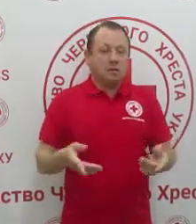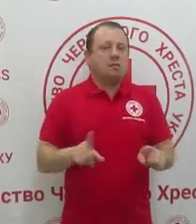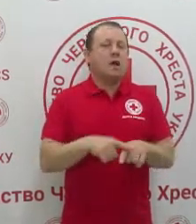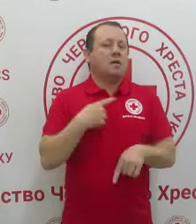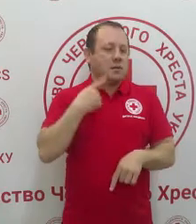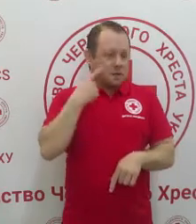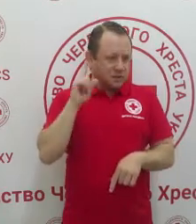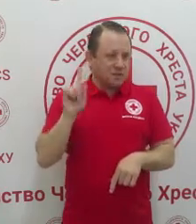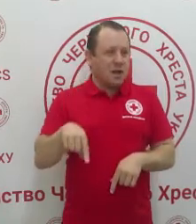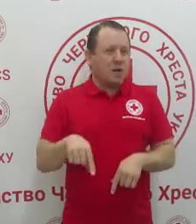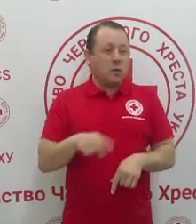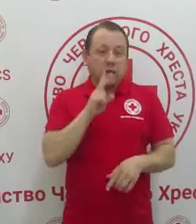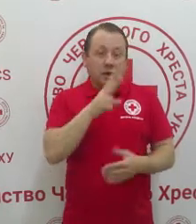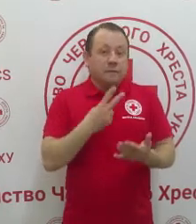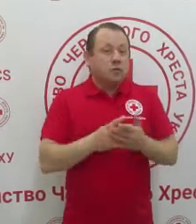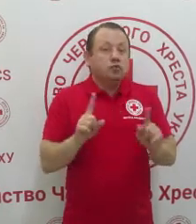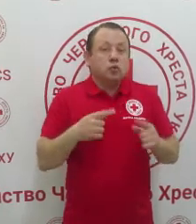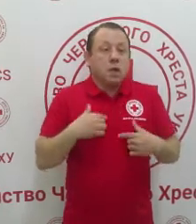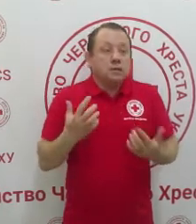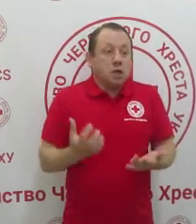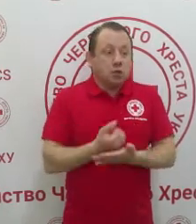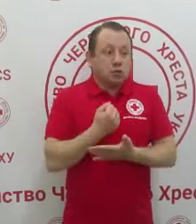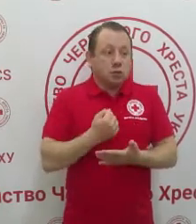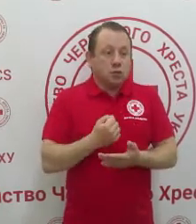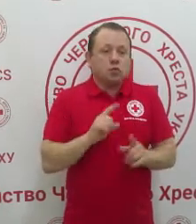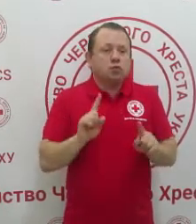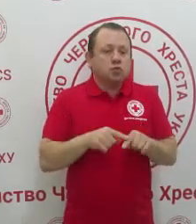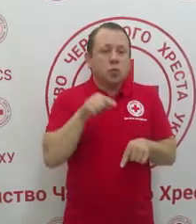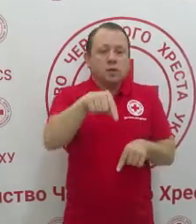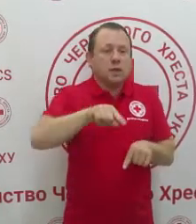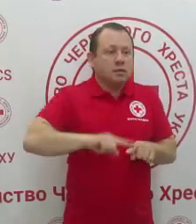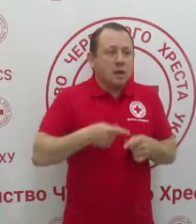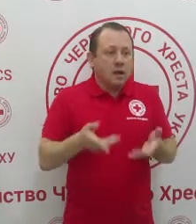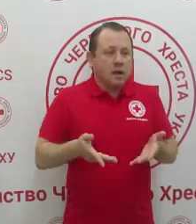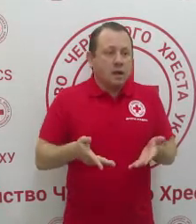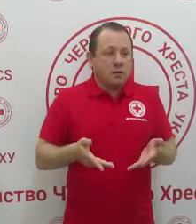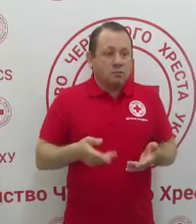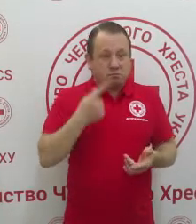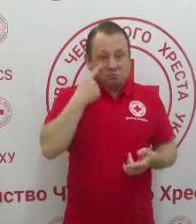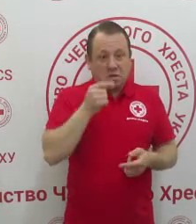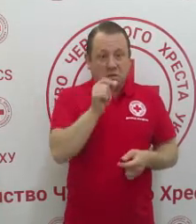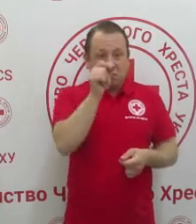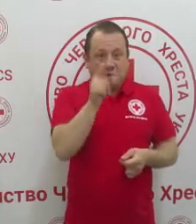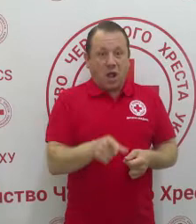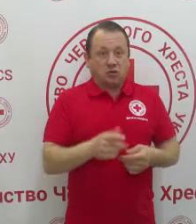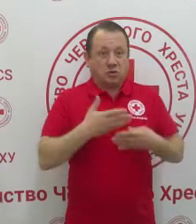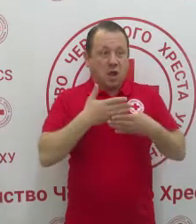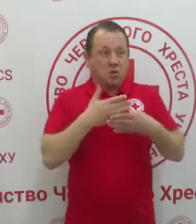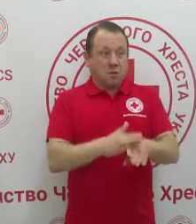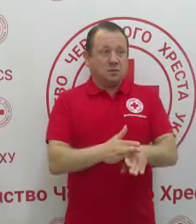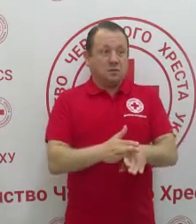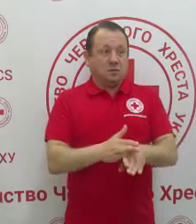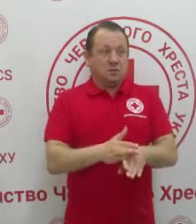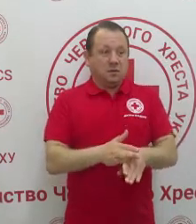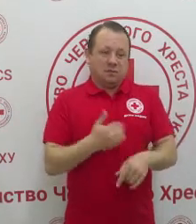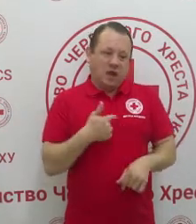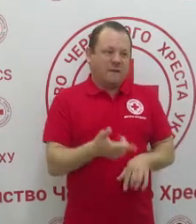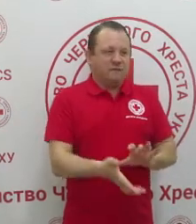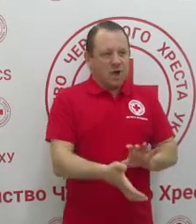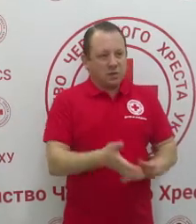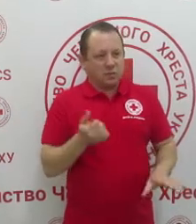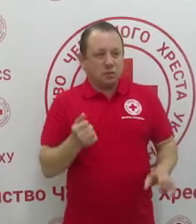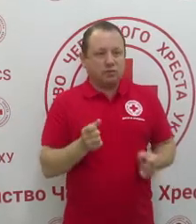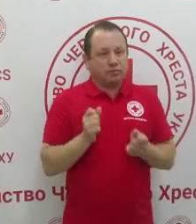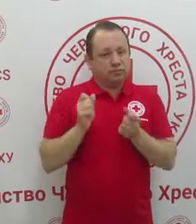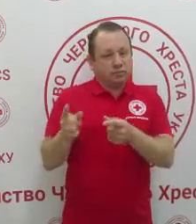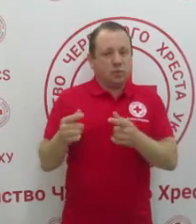я знаю. О, дивись, що я знайшов! Що це таке? Це розбита пляшка. Я